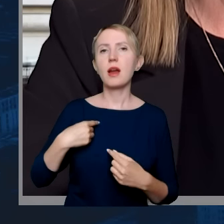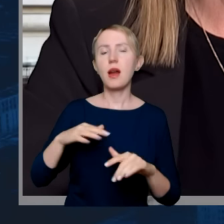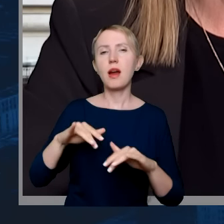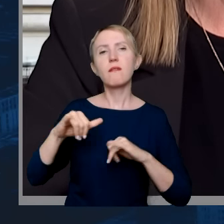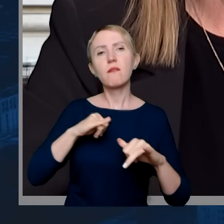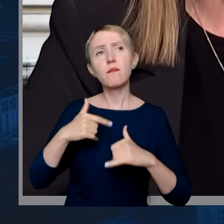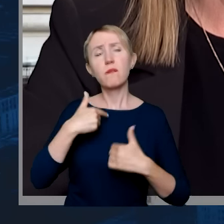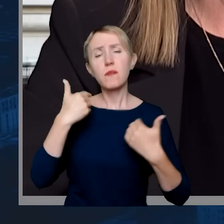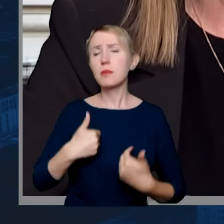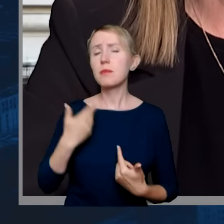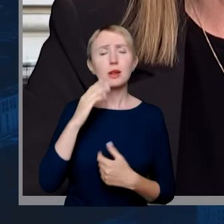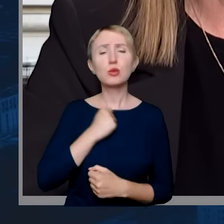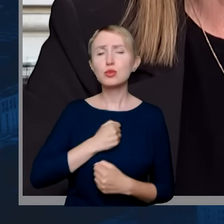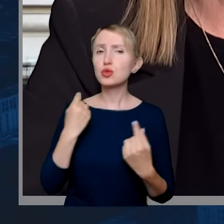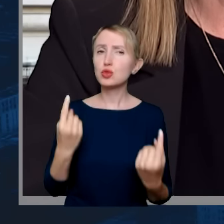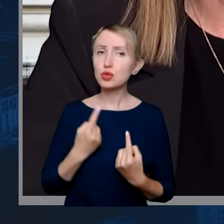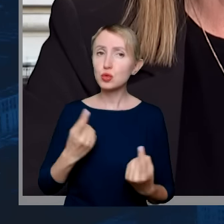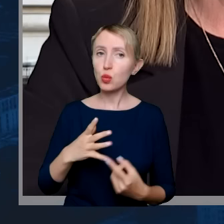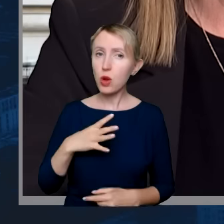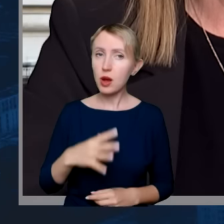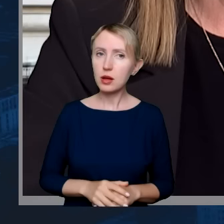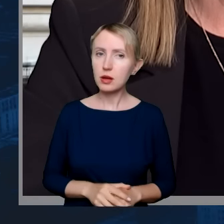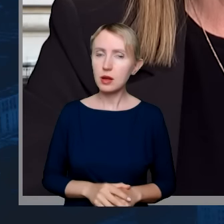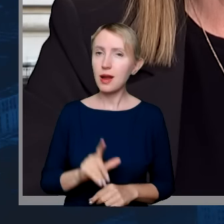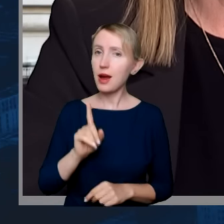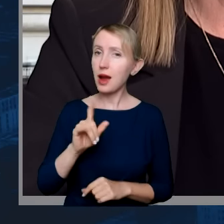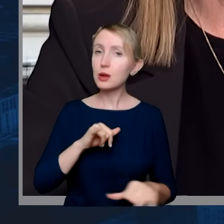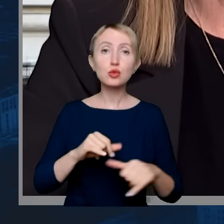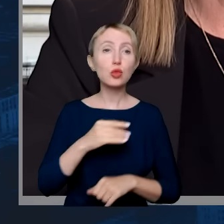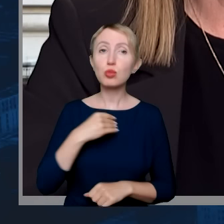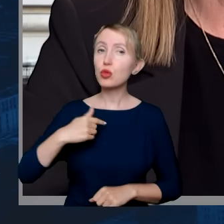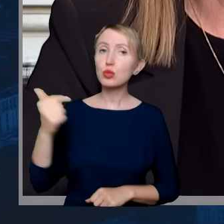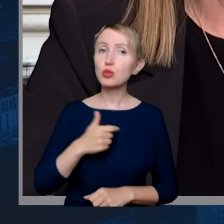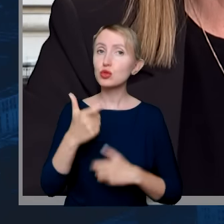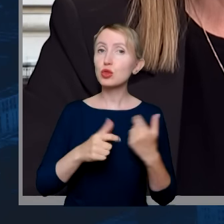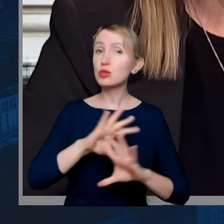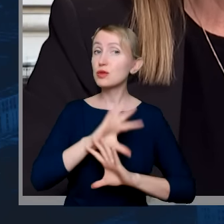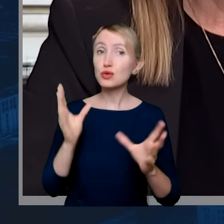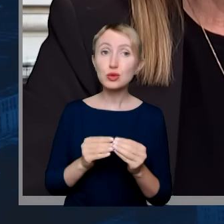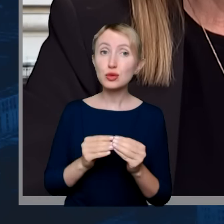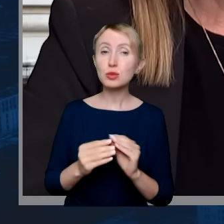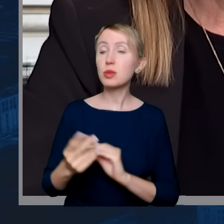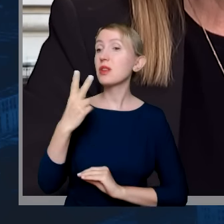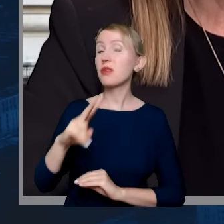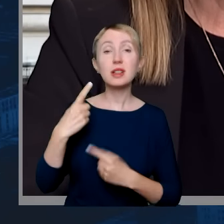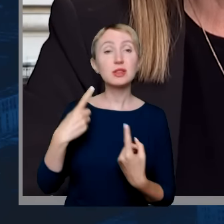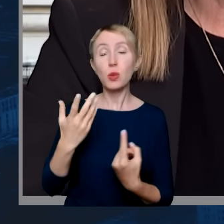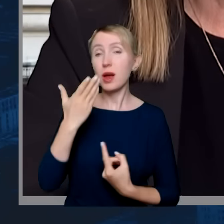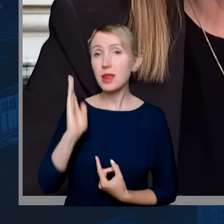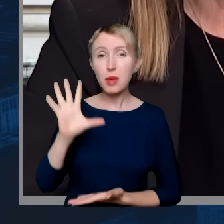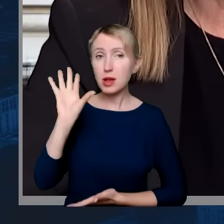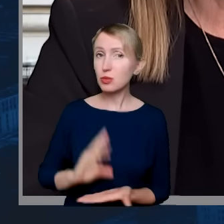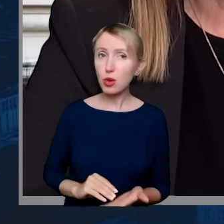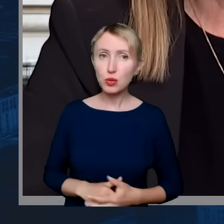doszło do takiej sytuacji. Natomiast rząd polski musi zrobić dzisiaj wszystko, żeby nie dochodziło do takiej sytuacji ponownie.